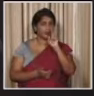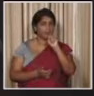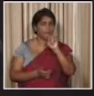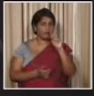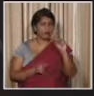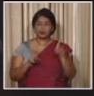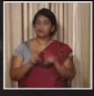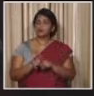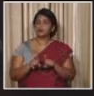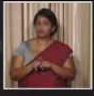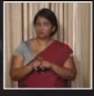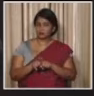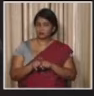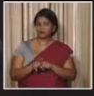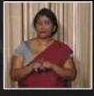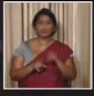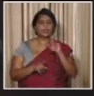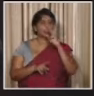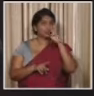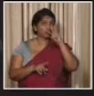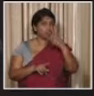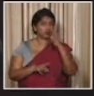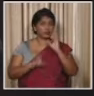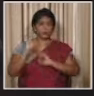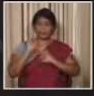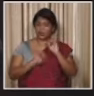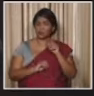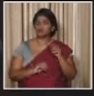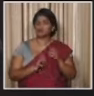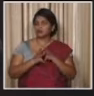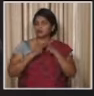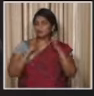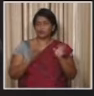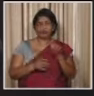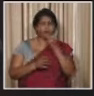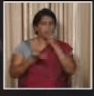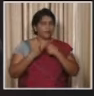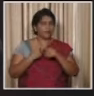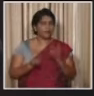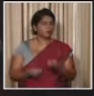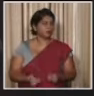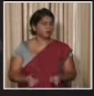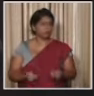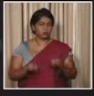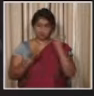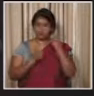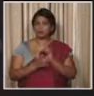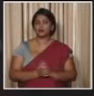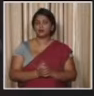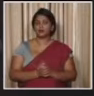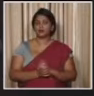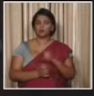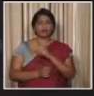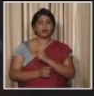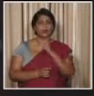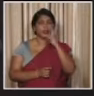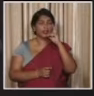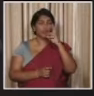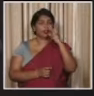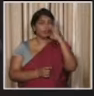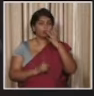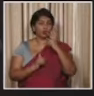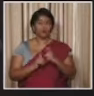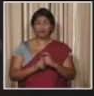20යි 20ට සාපේක්ෂව 100%කින් බොහෝ භාණ්ඩ හා සේවාවන් වල මිල ඉහළ ගියා. ඒ කියන්නේ එකට